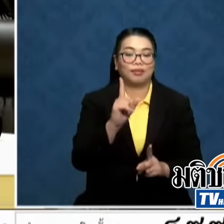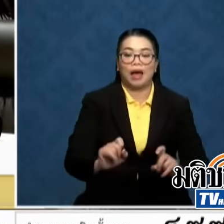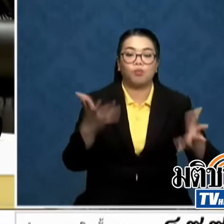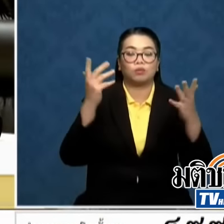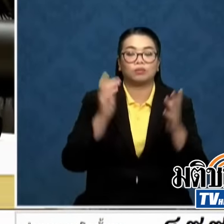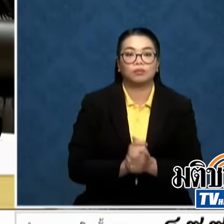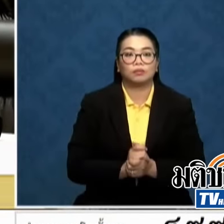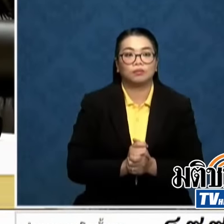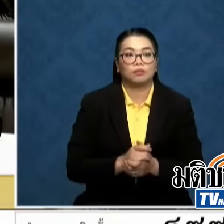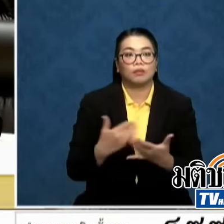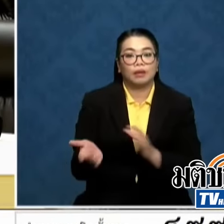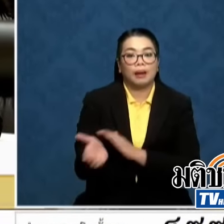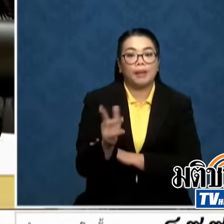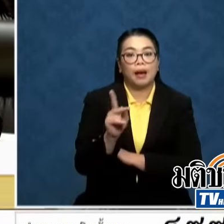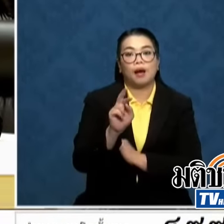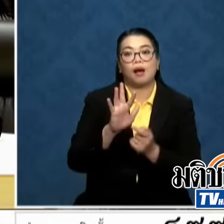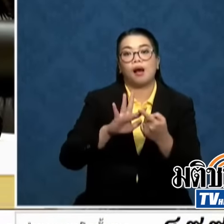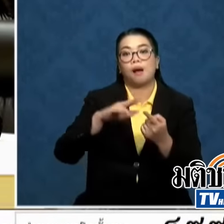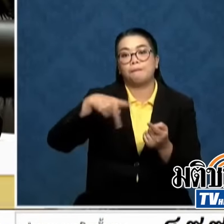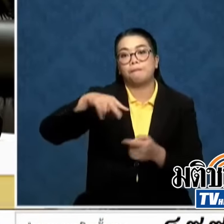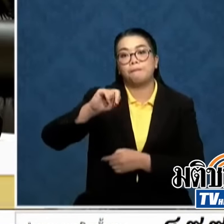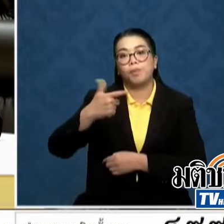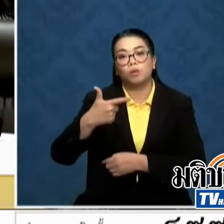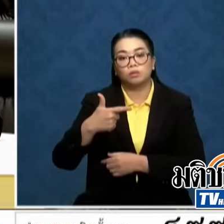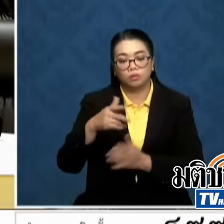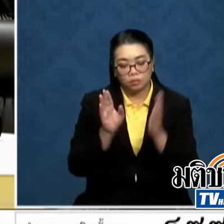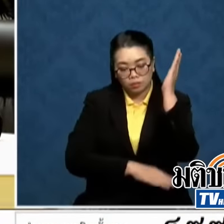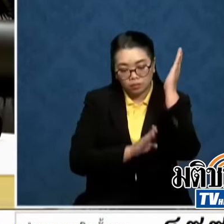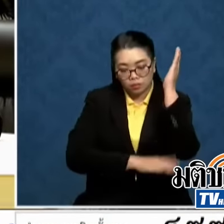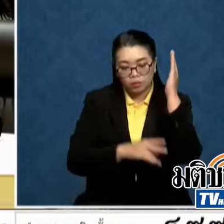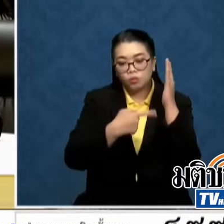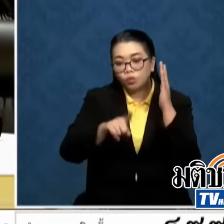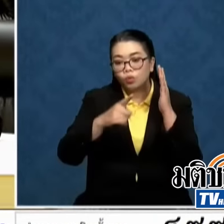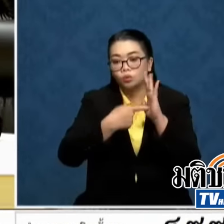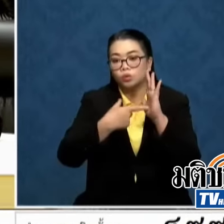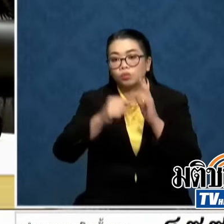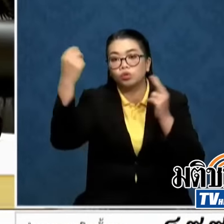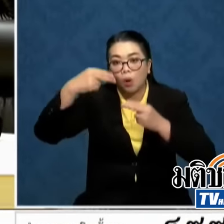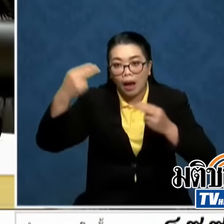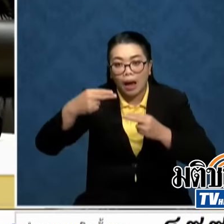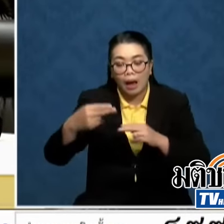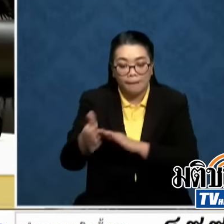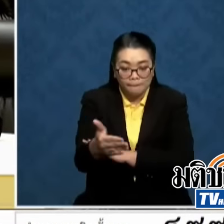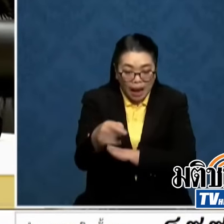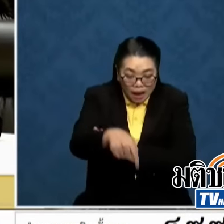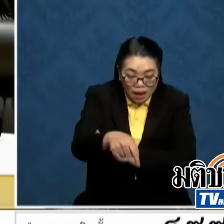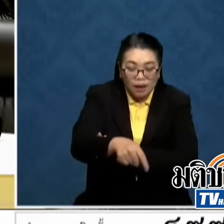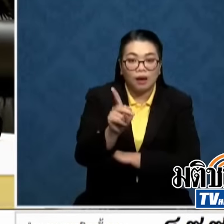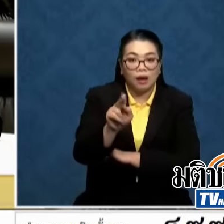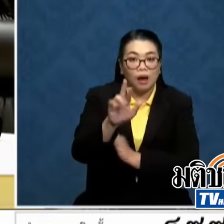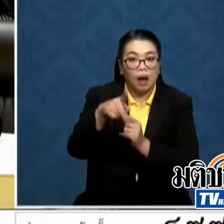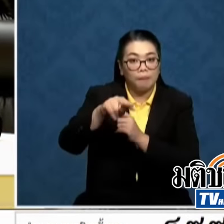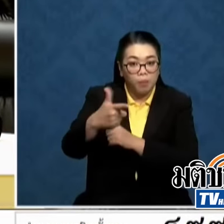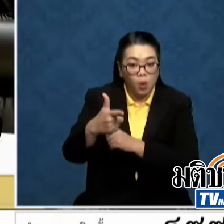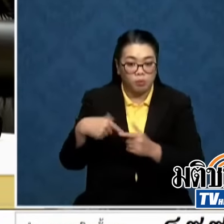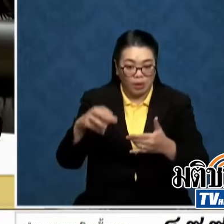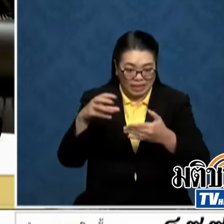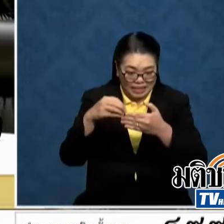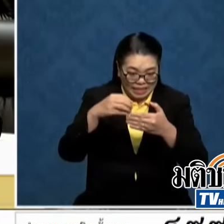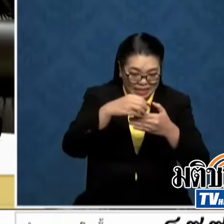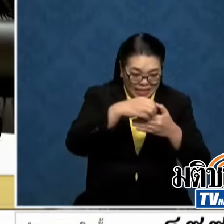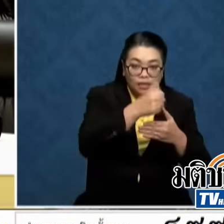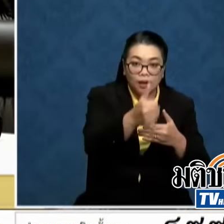วันนี้ไปเขตท่านส.ส.อนุภาพที่สมุทรสงครามบ่อปลากระพงแท้ๆเนี่ยที่บอกว่าเป็นปลานักล่าปลาหมอค